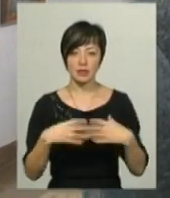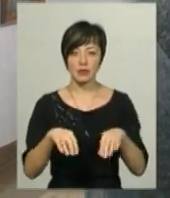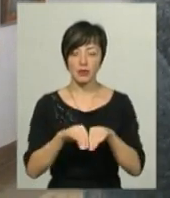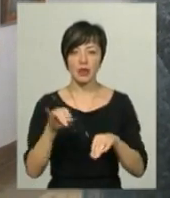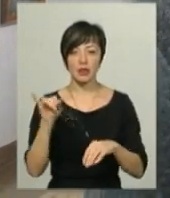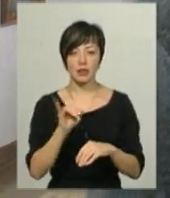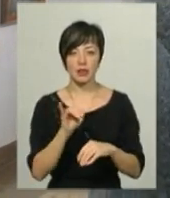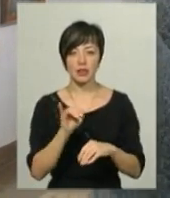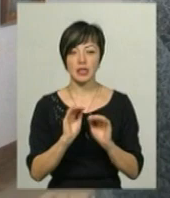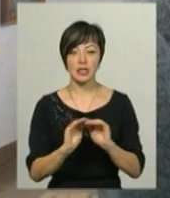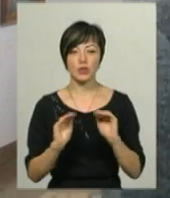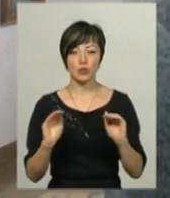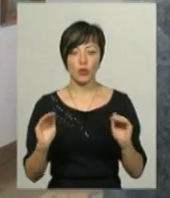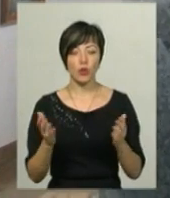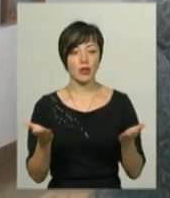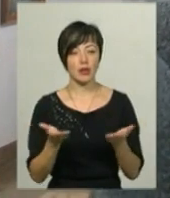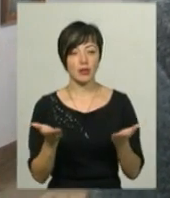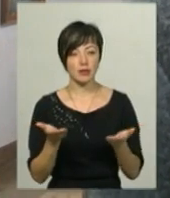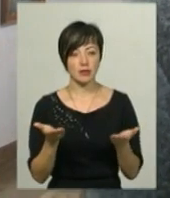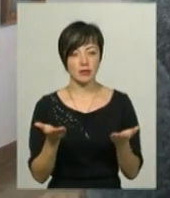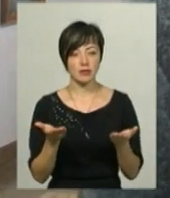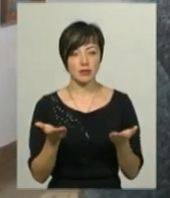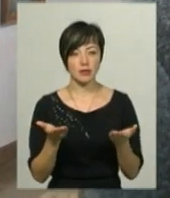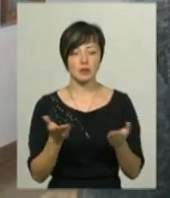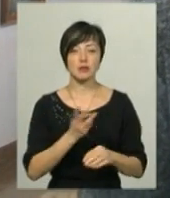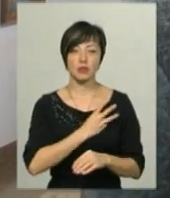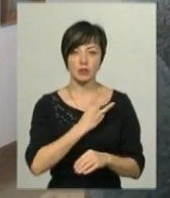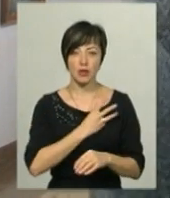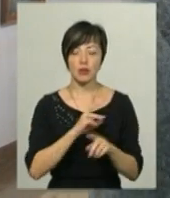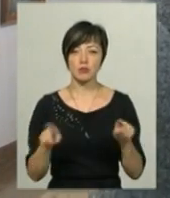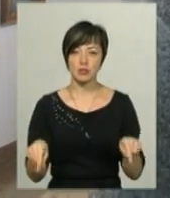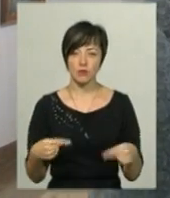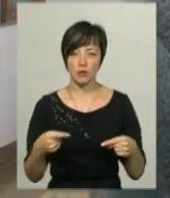і, власне, діток, які з